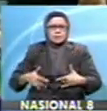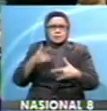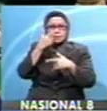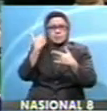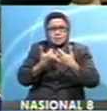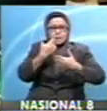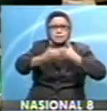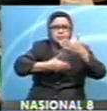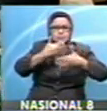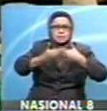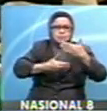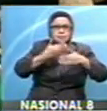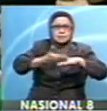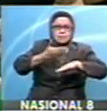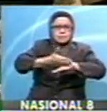recover